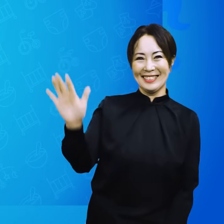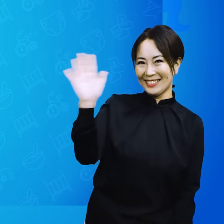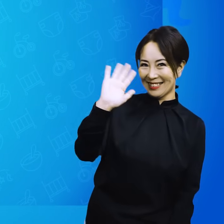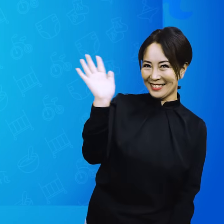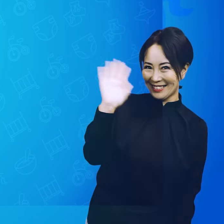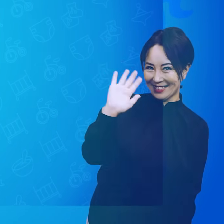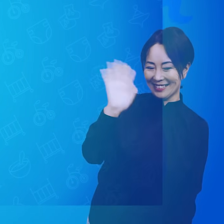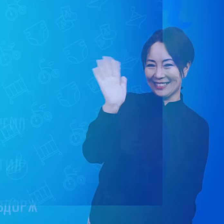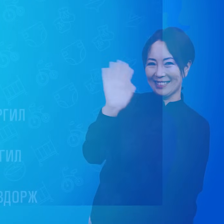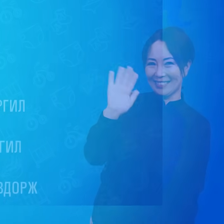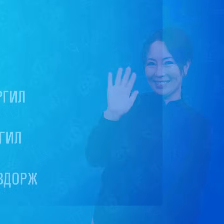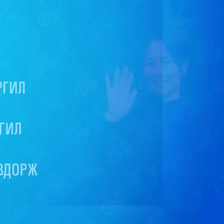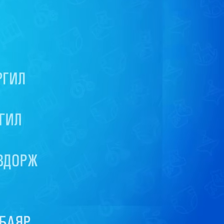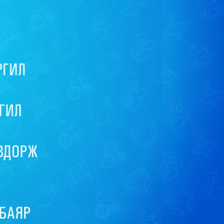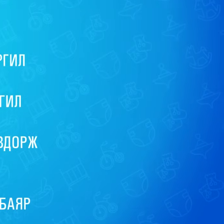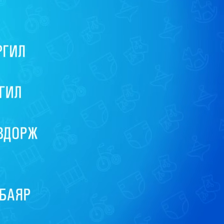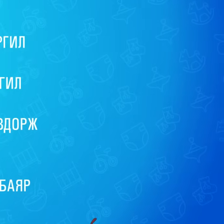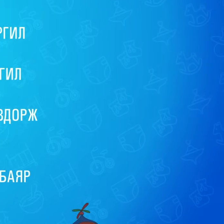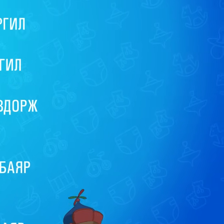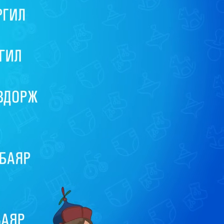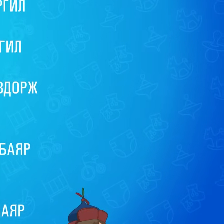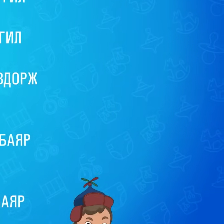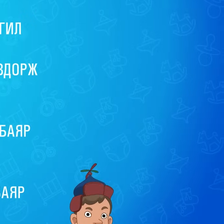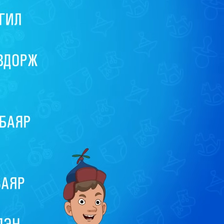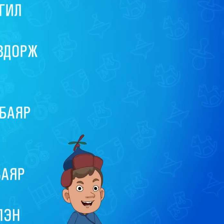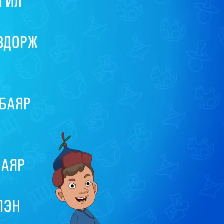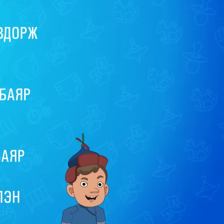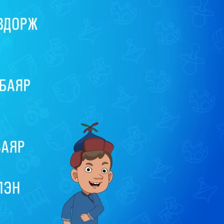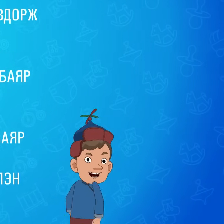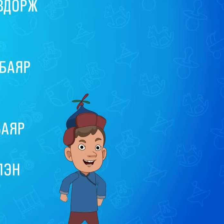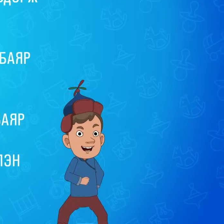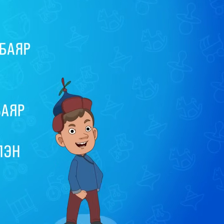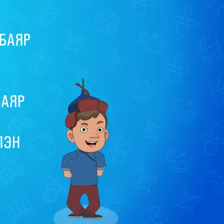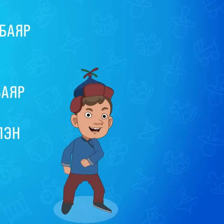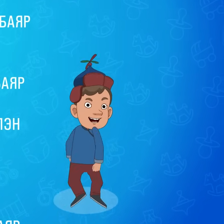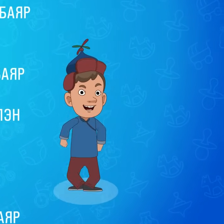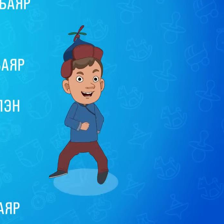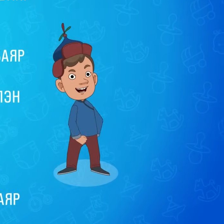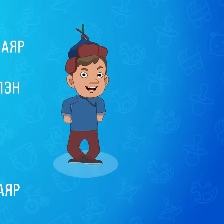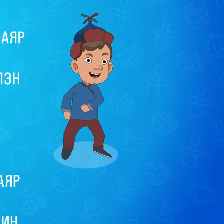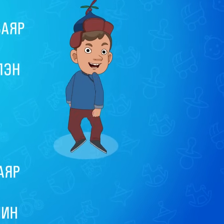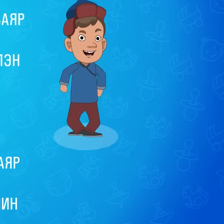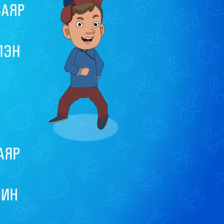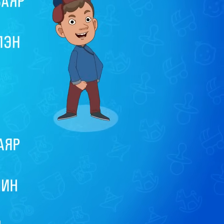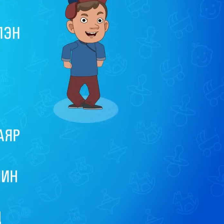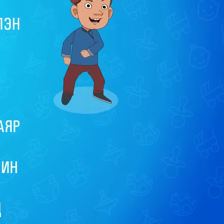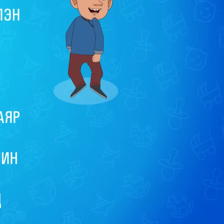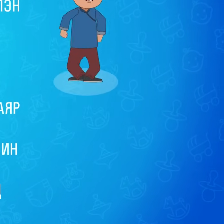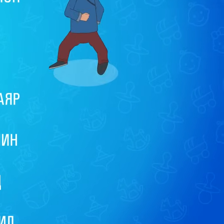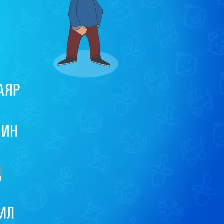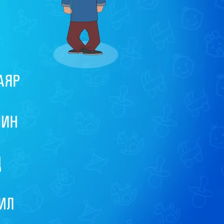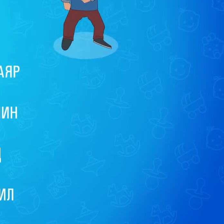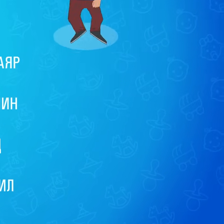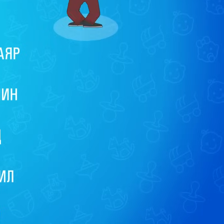Хамтаа тоглох хөөрхөн бүгдөж байна. Атгаачин харбагсын амнаас хитгэн яж